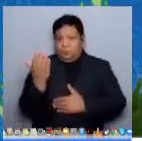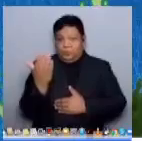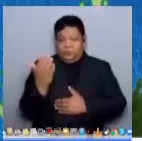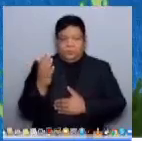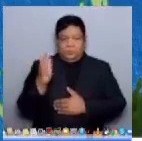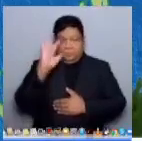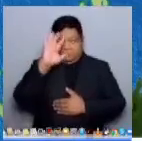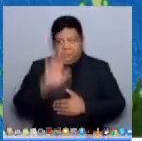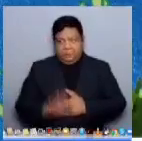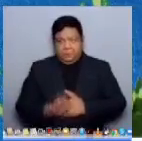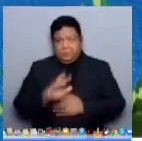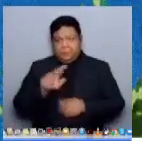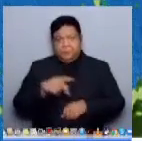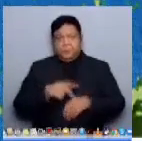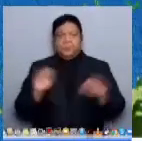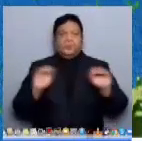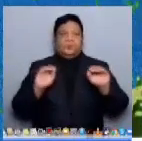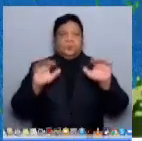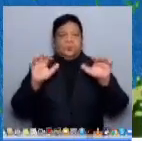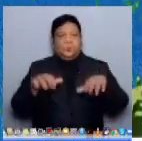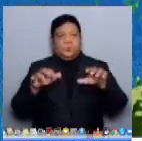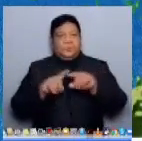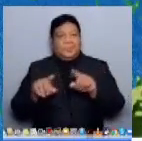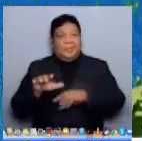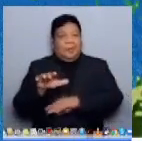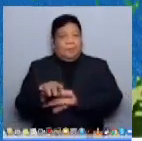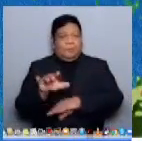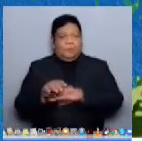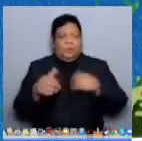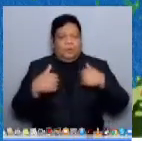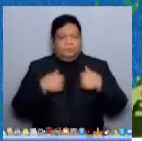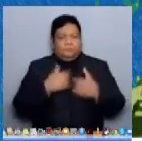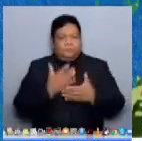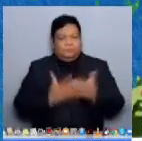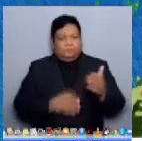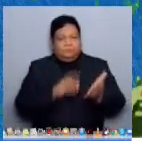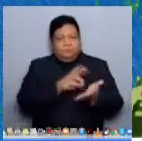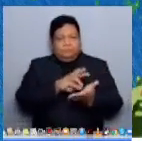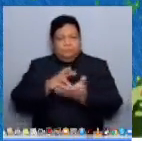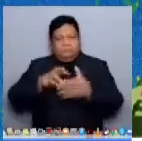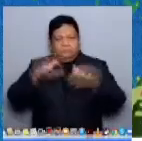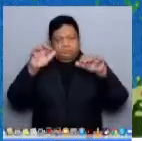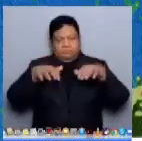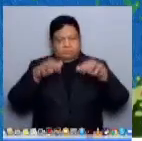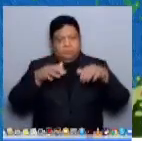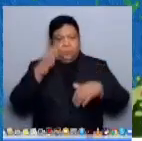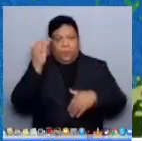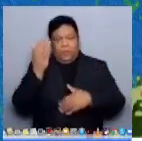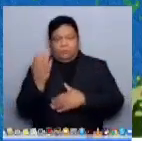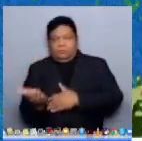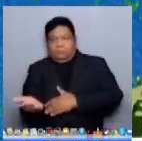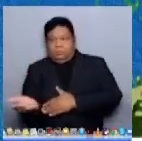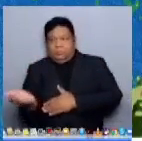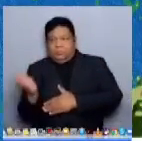hapon nakakaroon ng mga localized thunderstorms at ito ay dahil sa maalinsangang panahon mula umaga hanggang tanghali. So